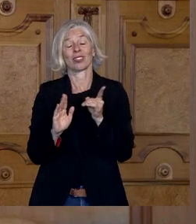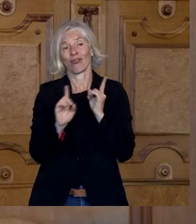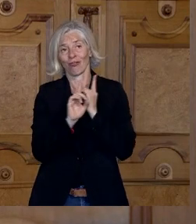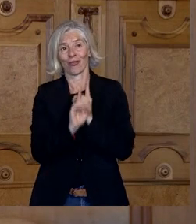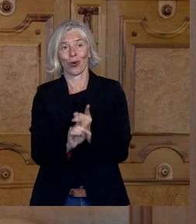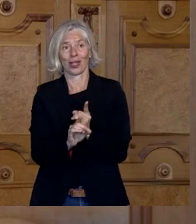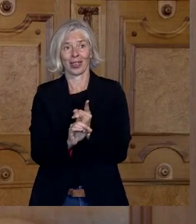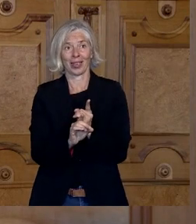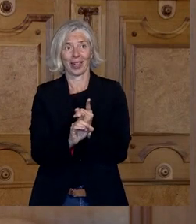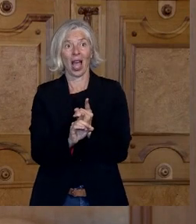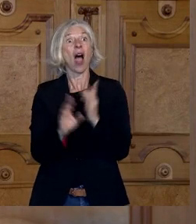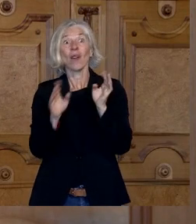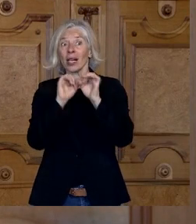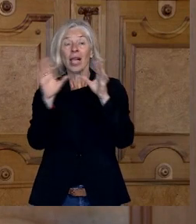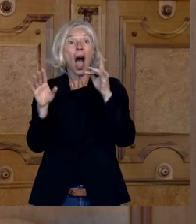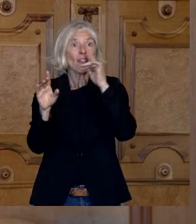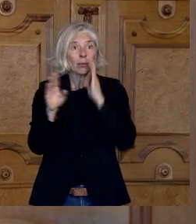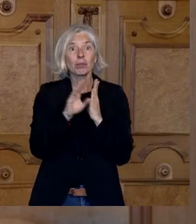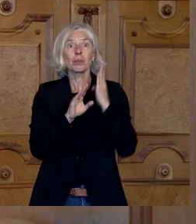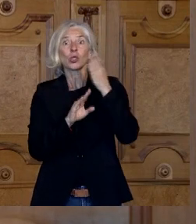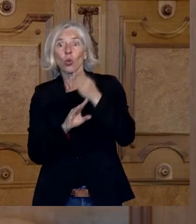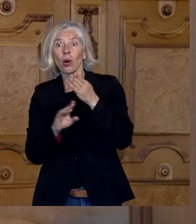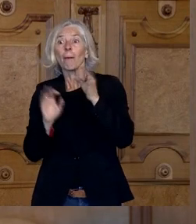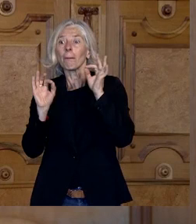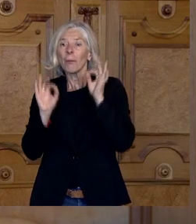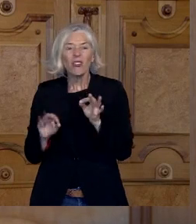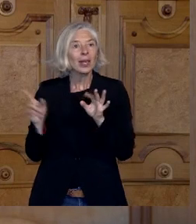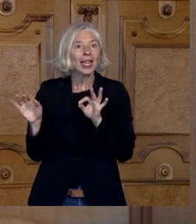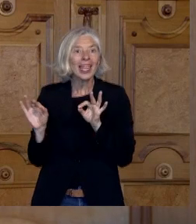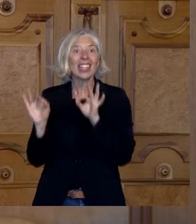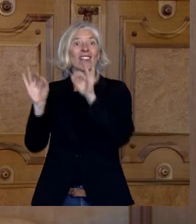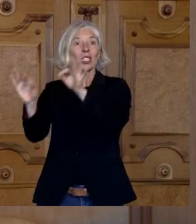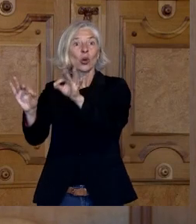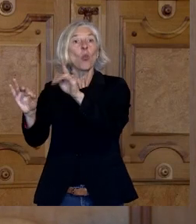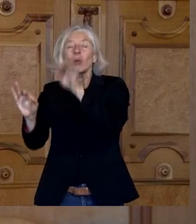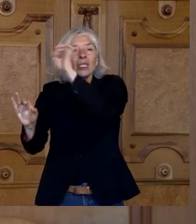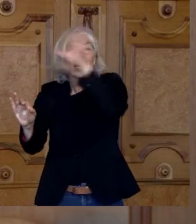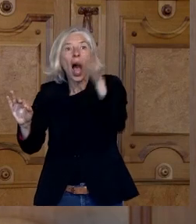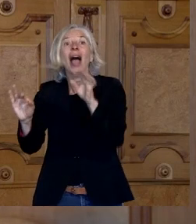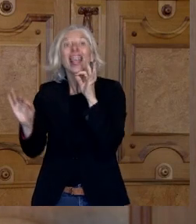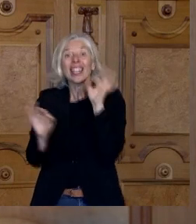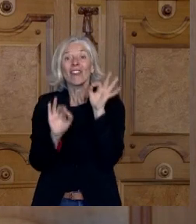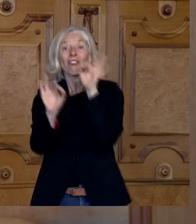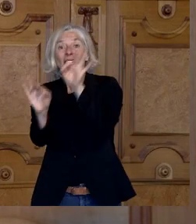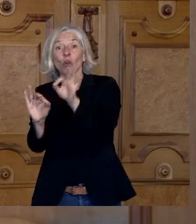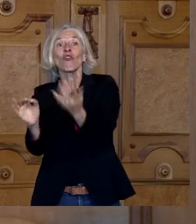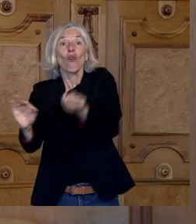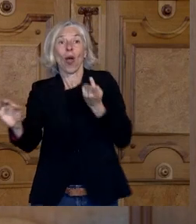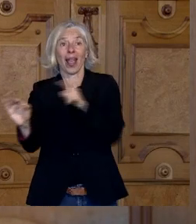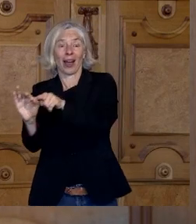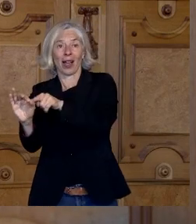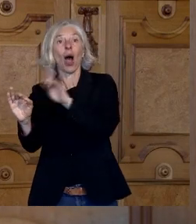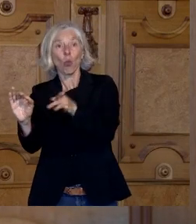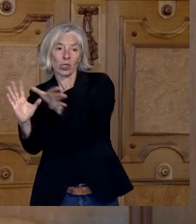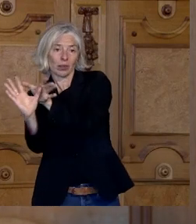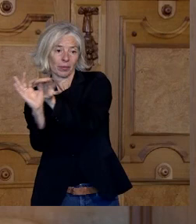hier Infektionsketten nachvollziehbar zu machen, und zwar nicht nur in der jetzigen Situation, sondern auch im Blick auf die vielbesagte